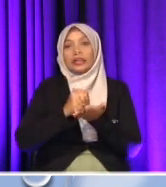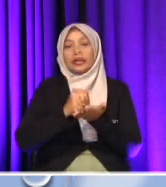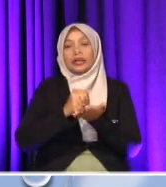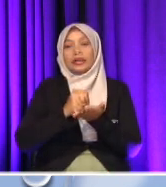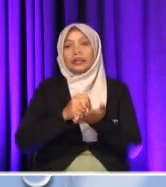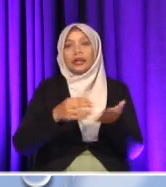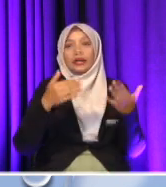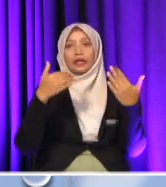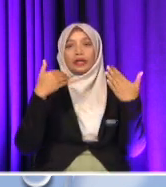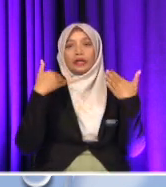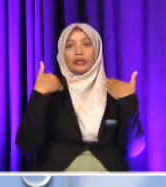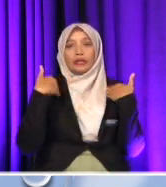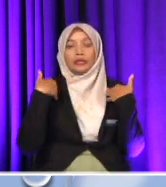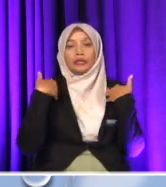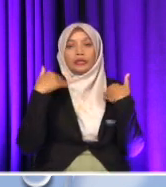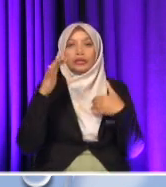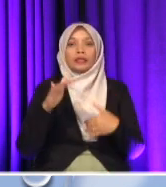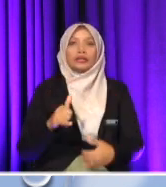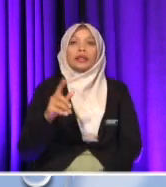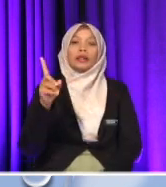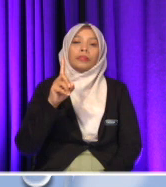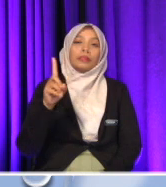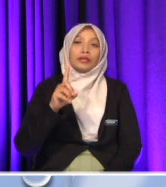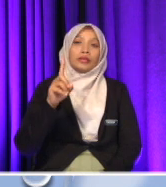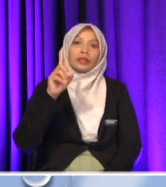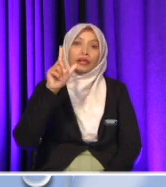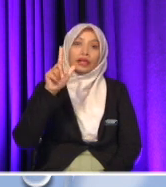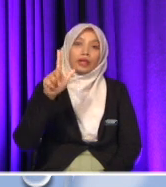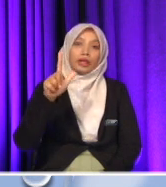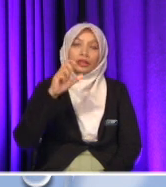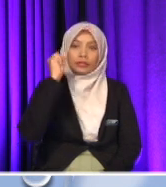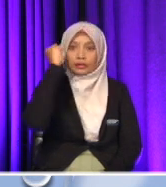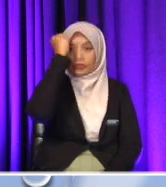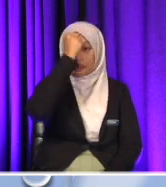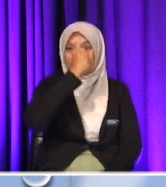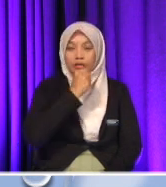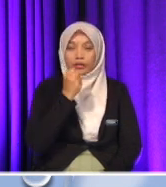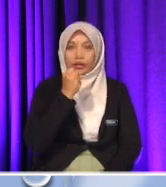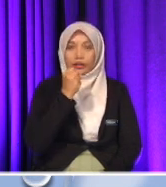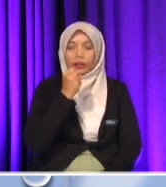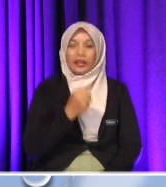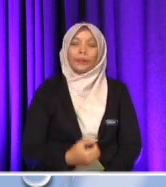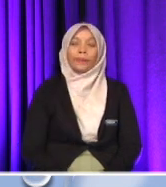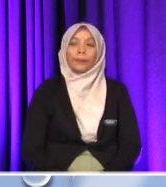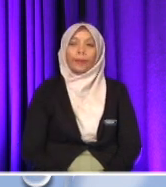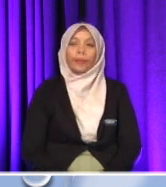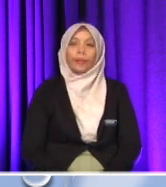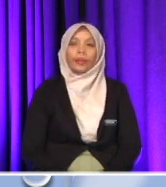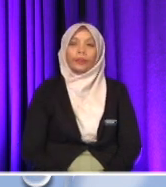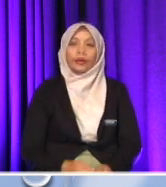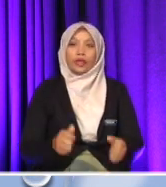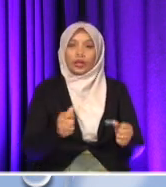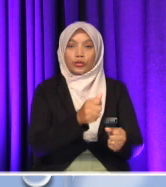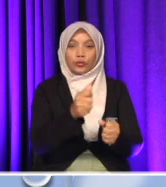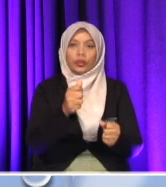mempengaruhi. Okey. Yang mana kearuhan L ini bersifat penentangan antara sebarang perubahan pengaliran arus dalam sesuatu